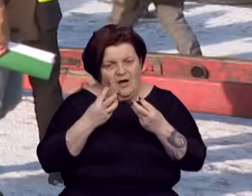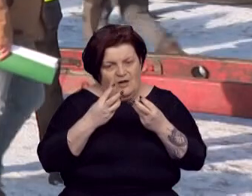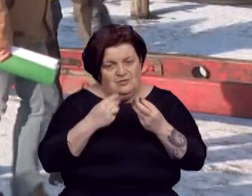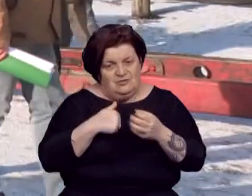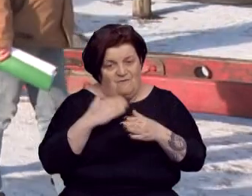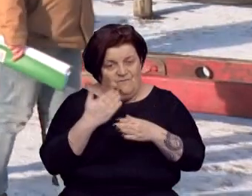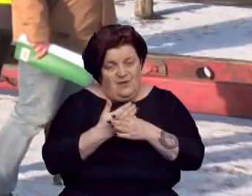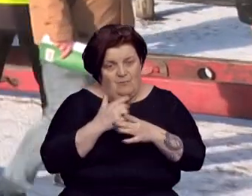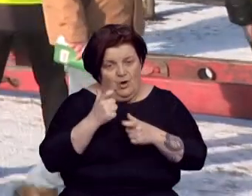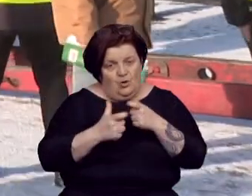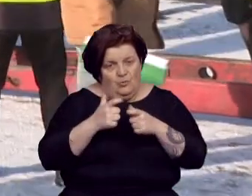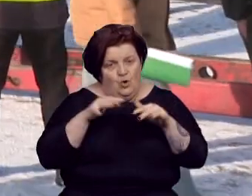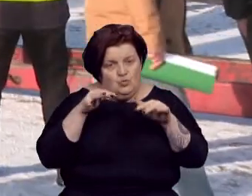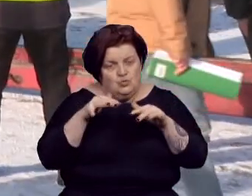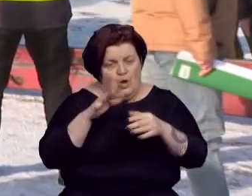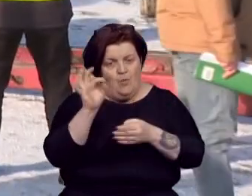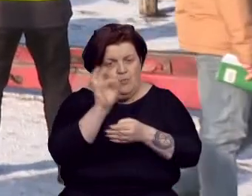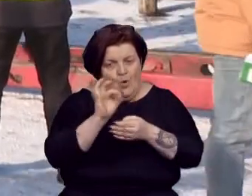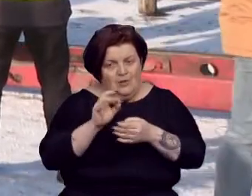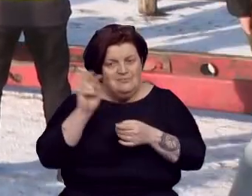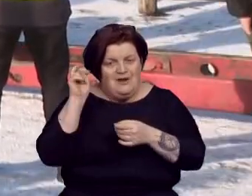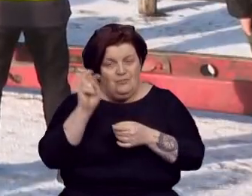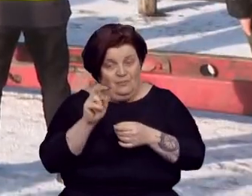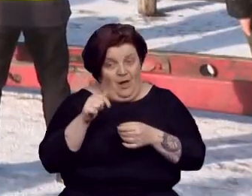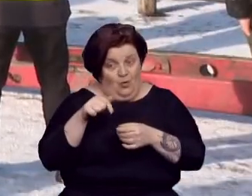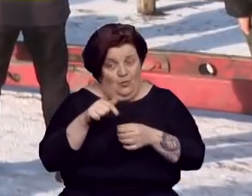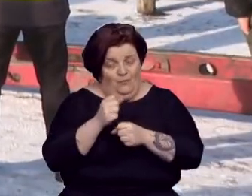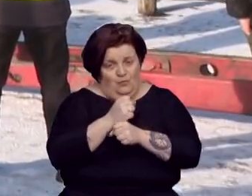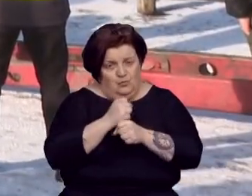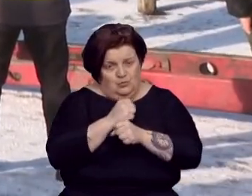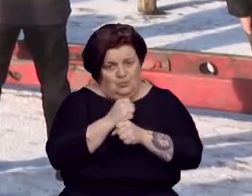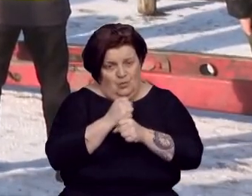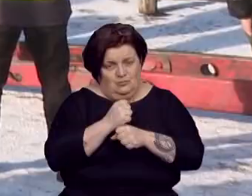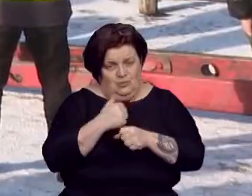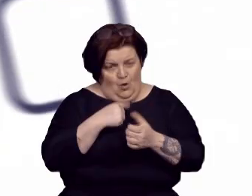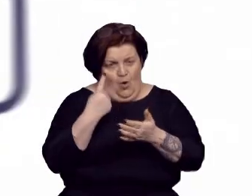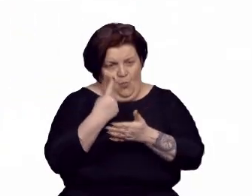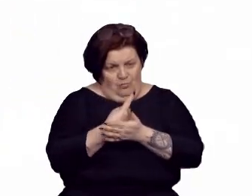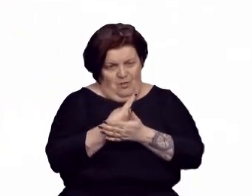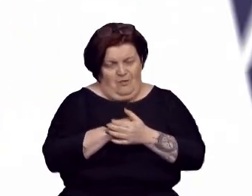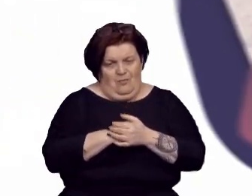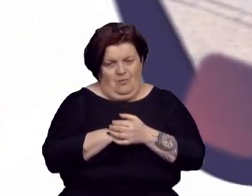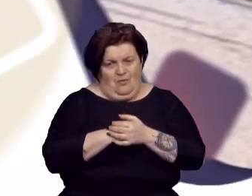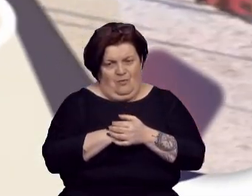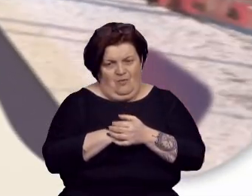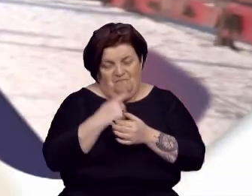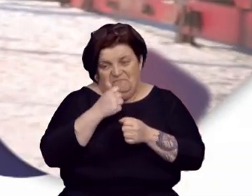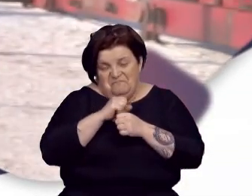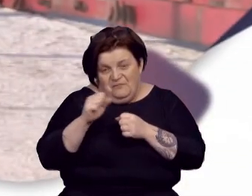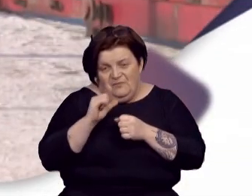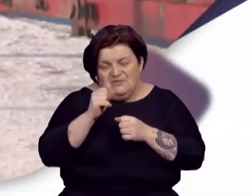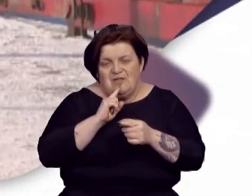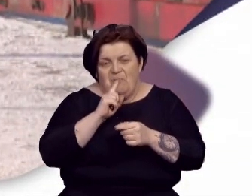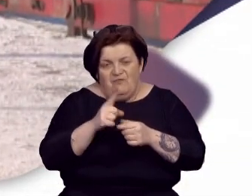inwestycja dla nas. Firma nasza realizuje wiele projektów tramwajowych w Polsce, a w Grudziądzu, tak jak mówiłem, udało nam się, mam nadzieję, sukcesem i